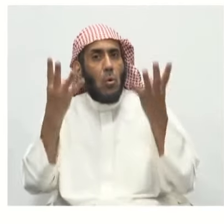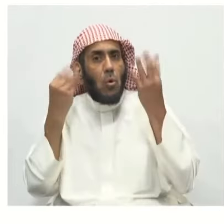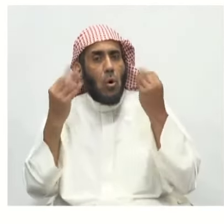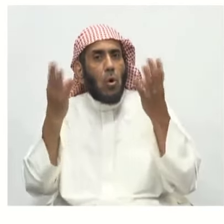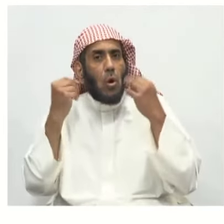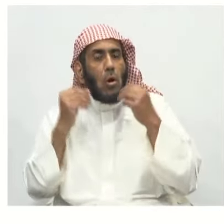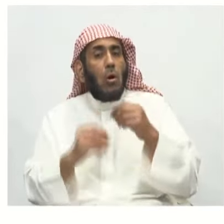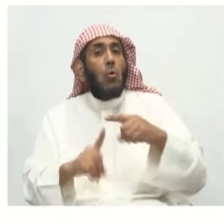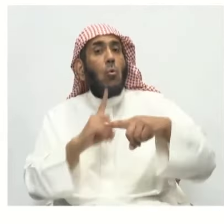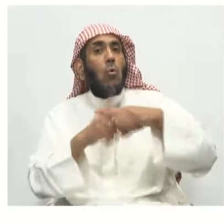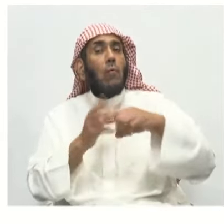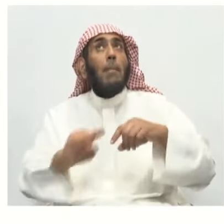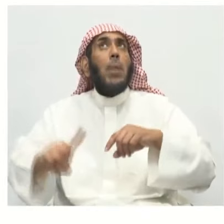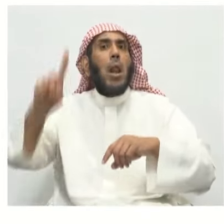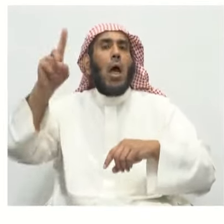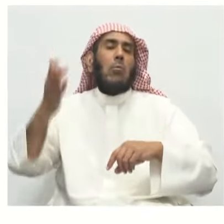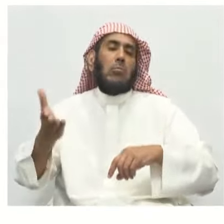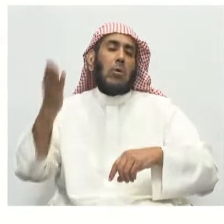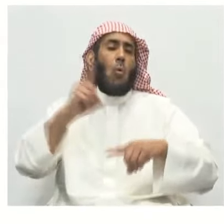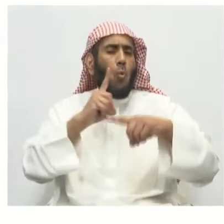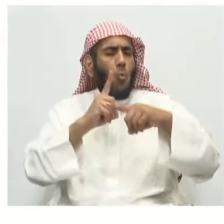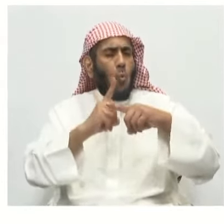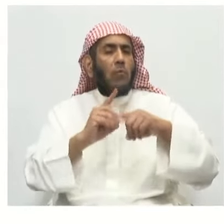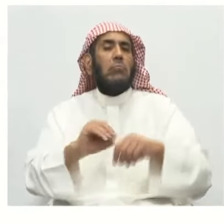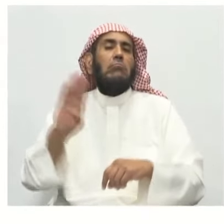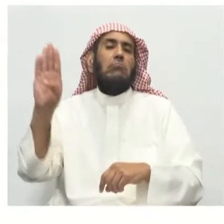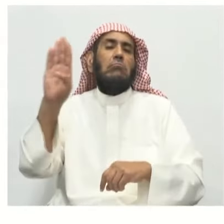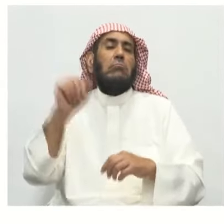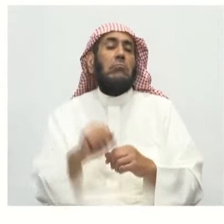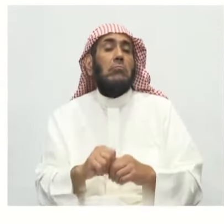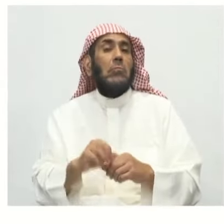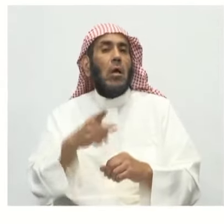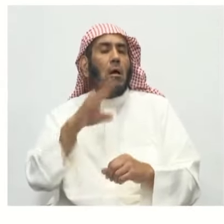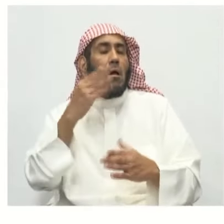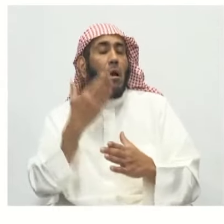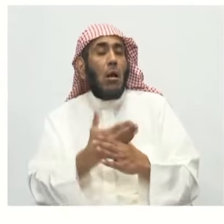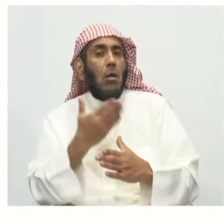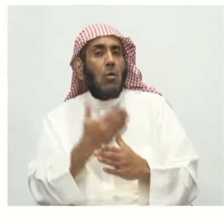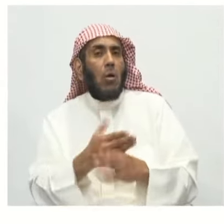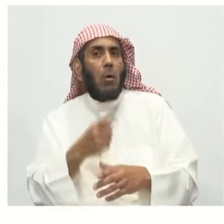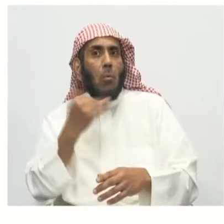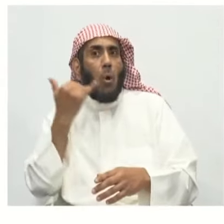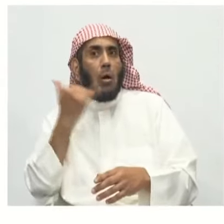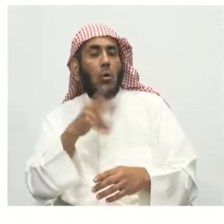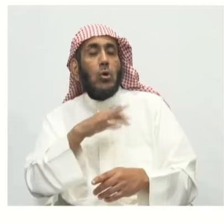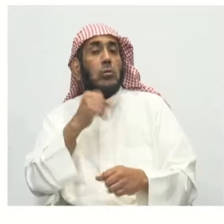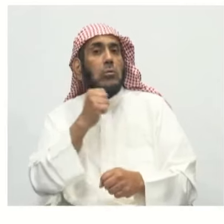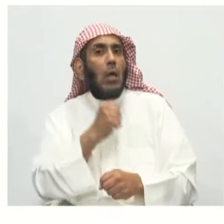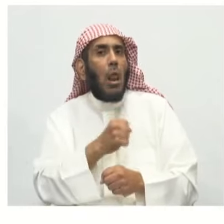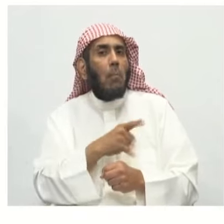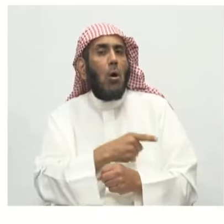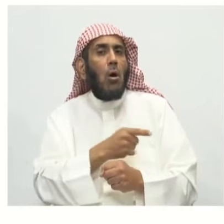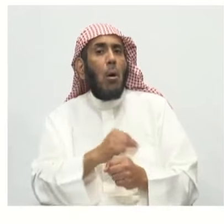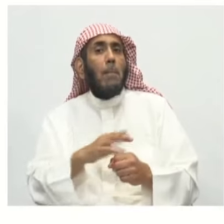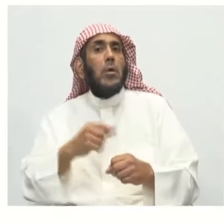كفر بالله عز وجل لذا عده رسول الله صلى الله عليه وسلم